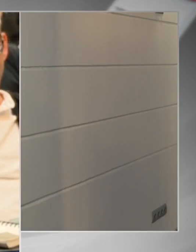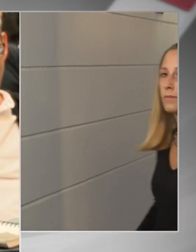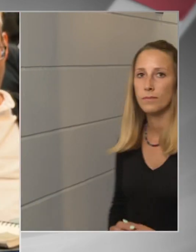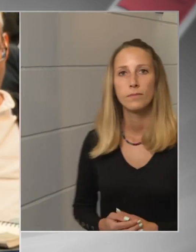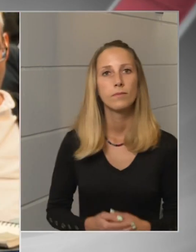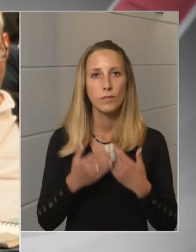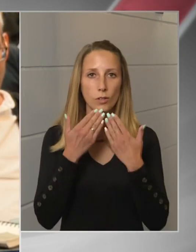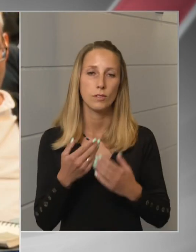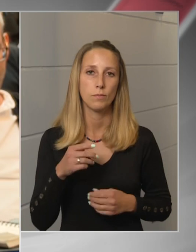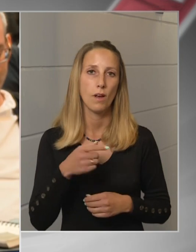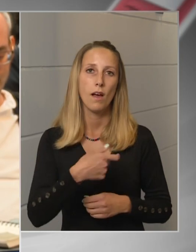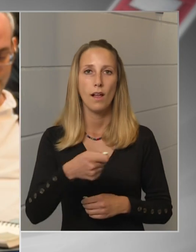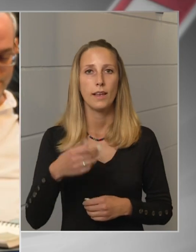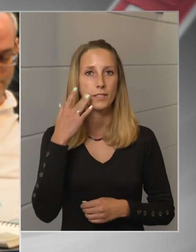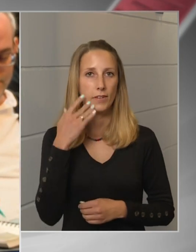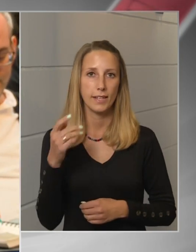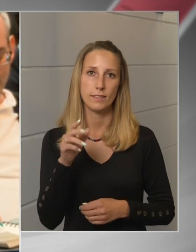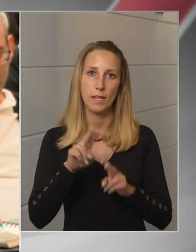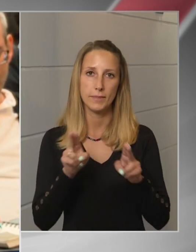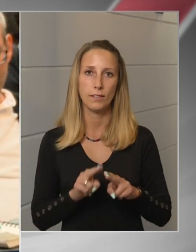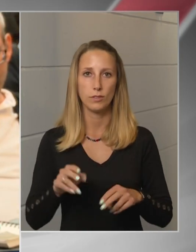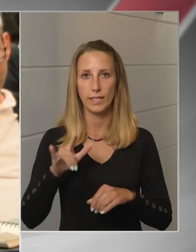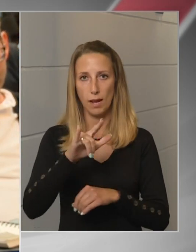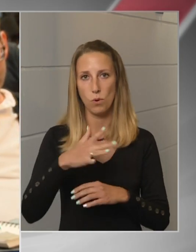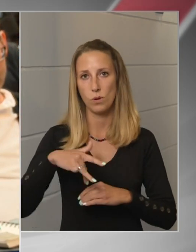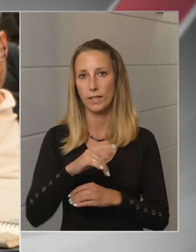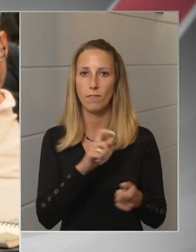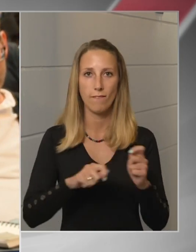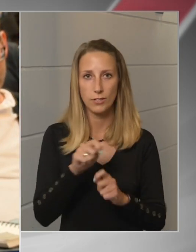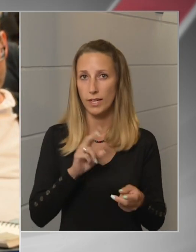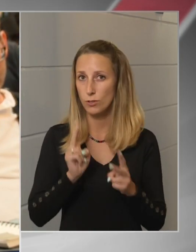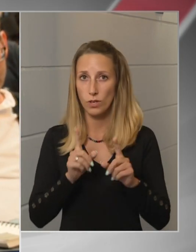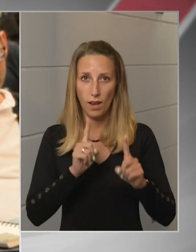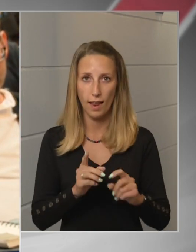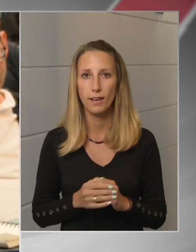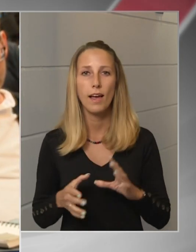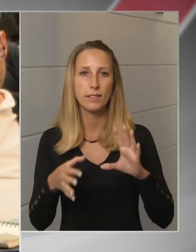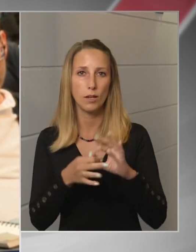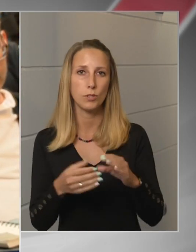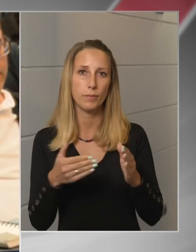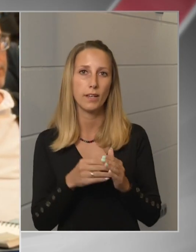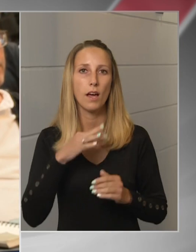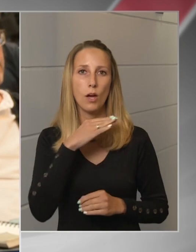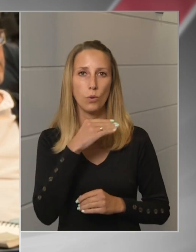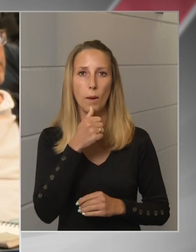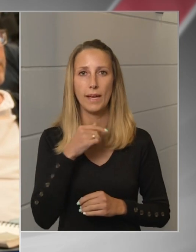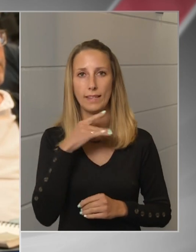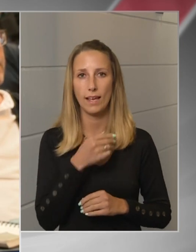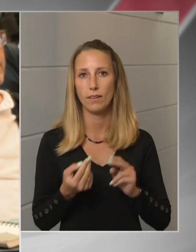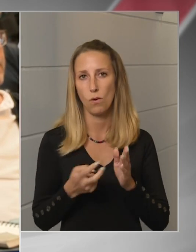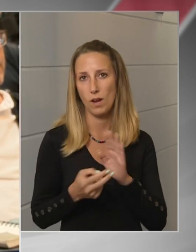nemzetközi repülőtér felvásárlása? Illetve ehhez kapcsolódik még, hogy Róna Péter korábbi